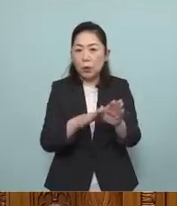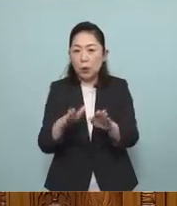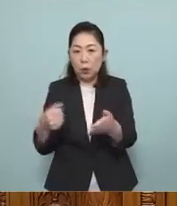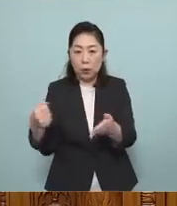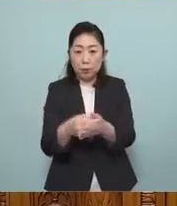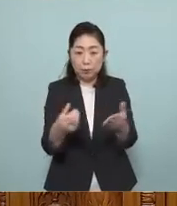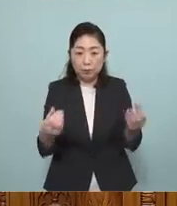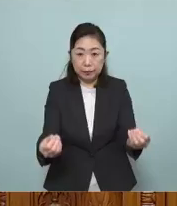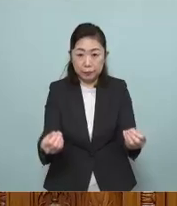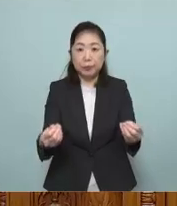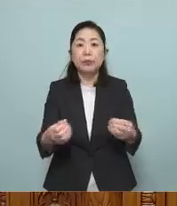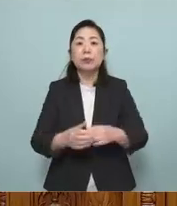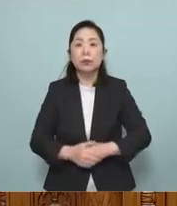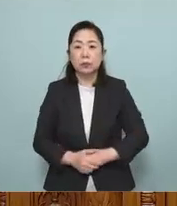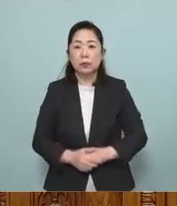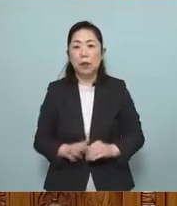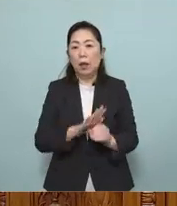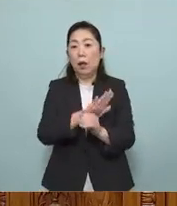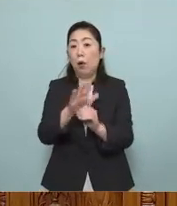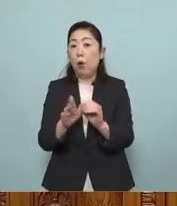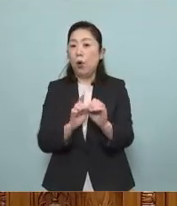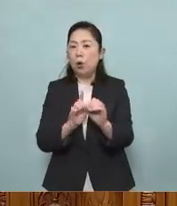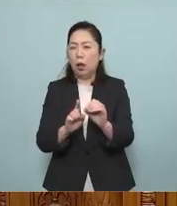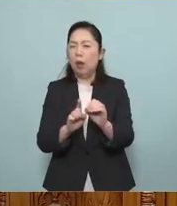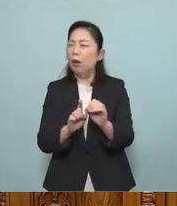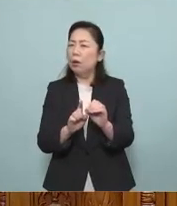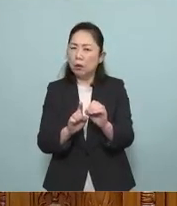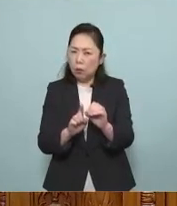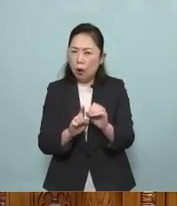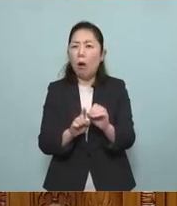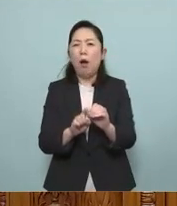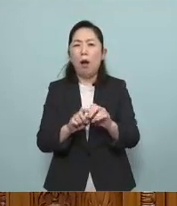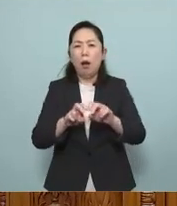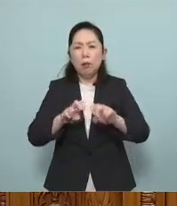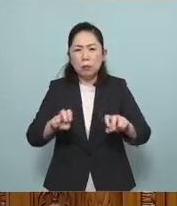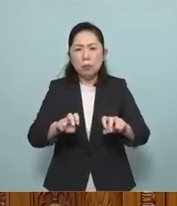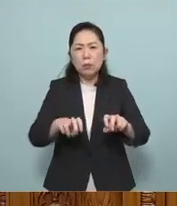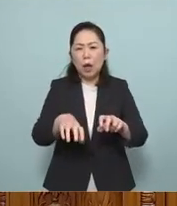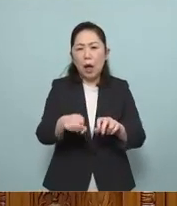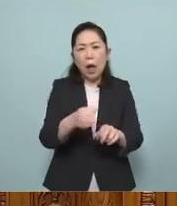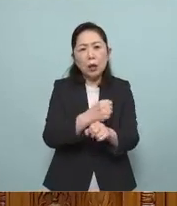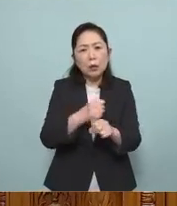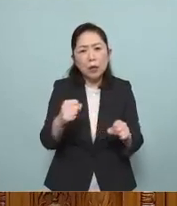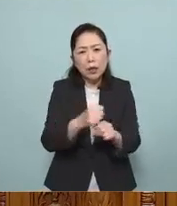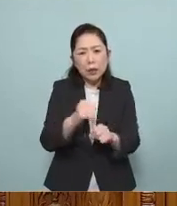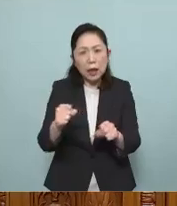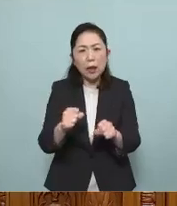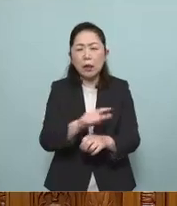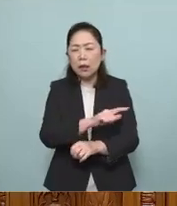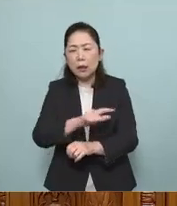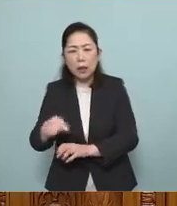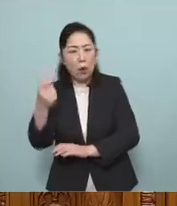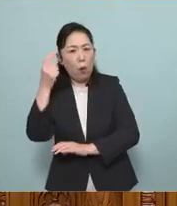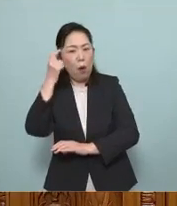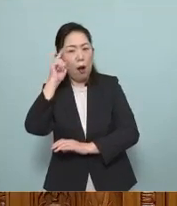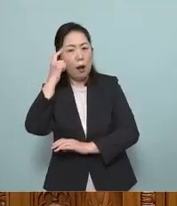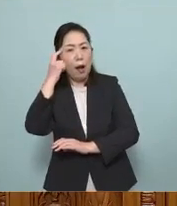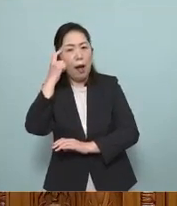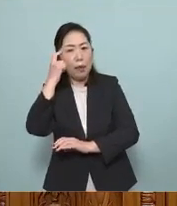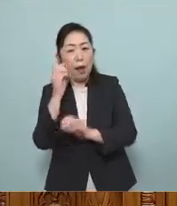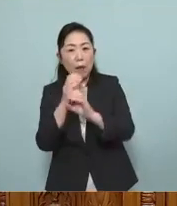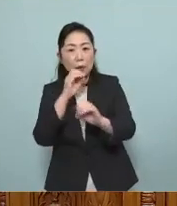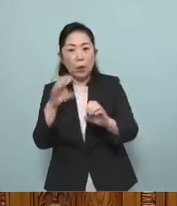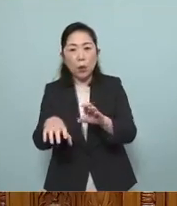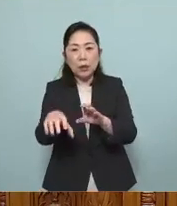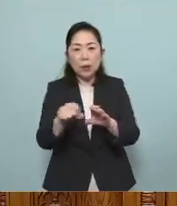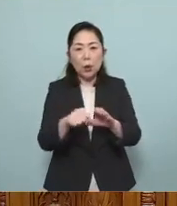ます。もちろん、新型コロナには未知のことも多く、すべてを見通した上で判断を行えるわけではあり